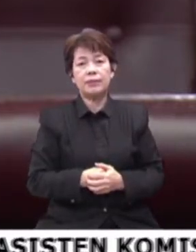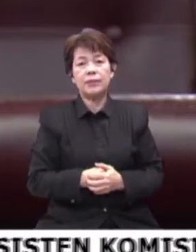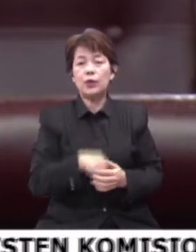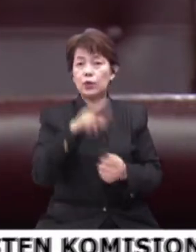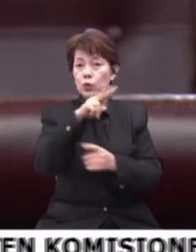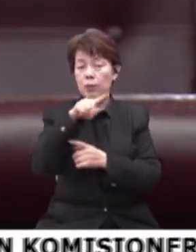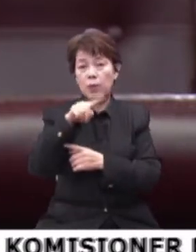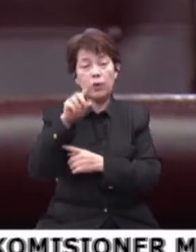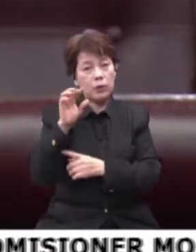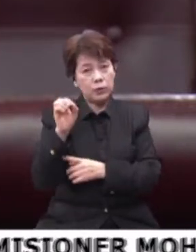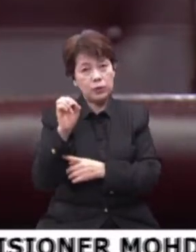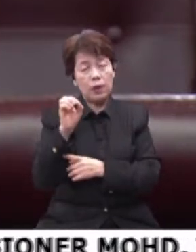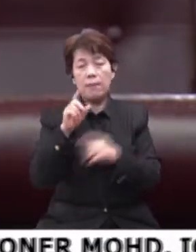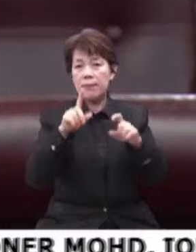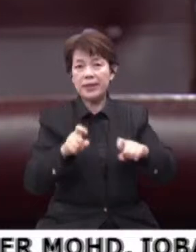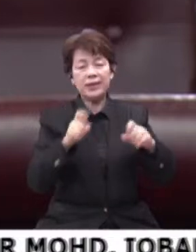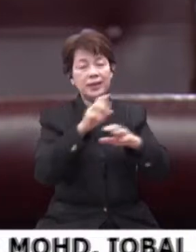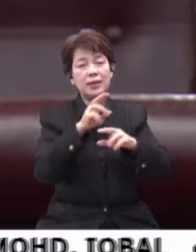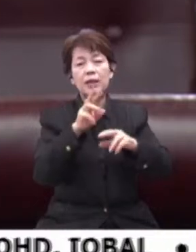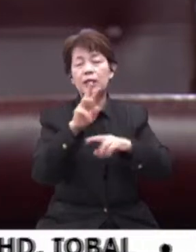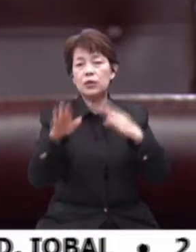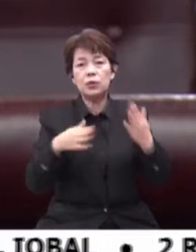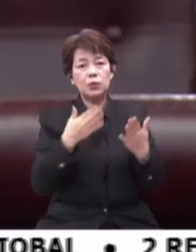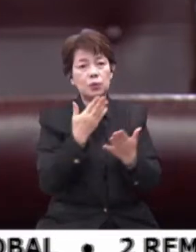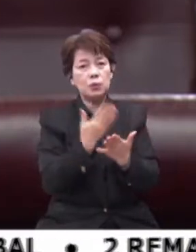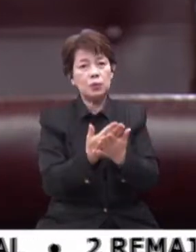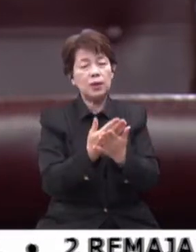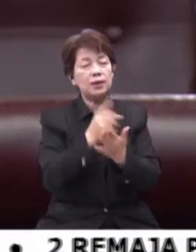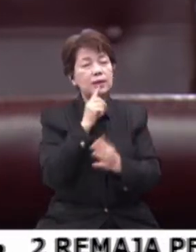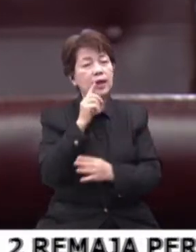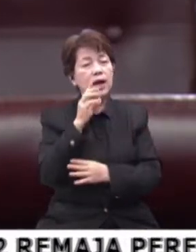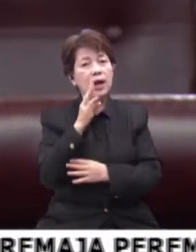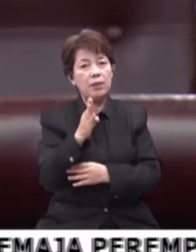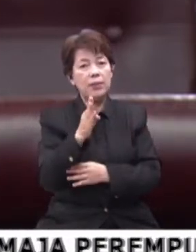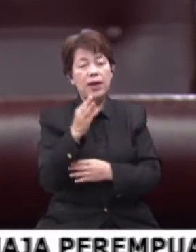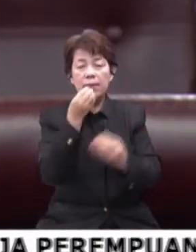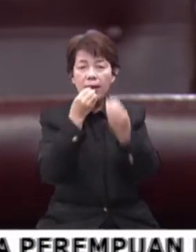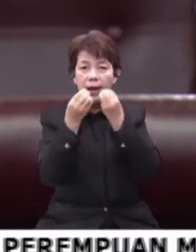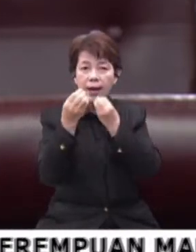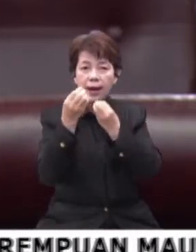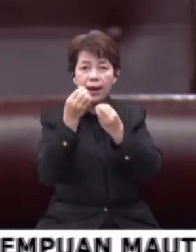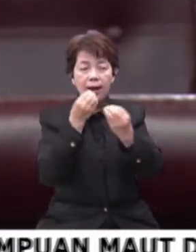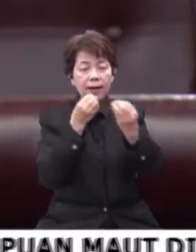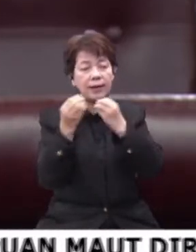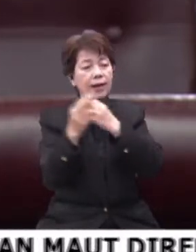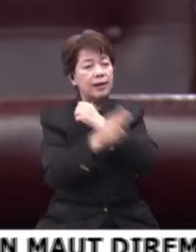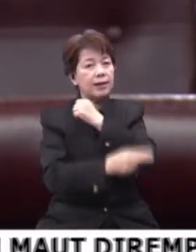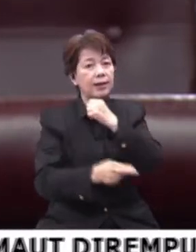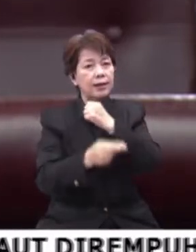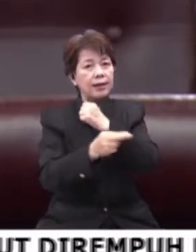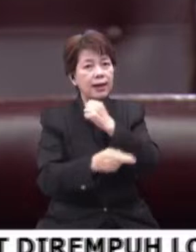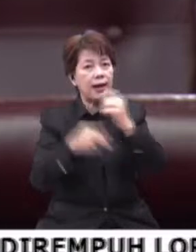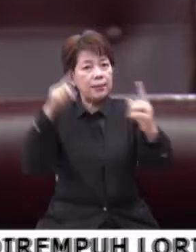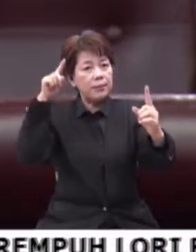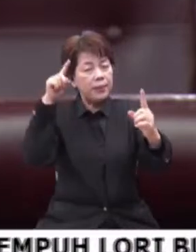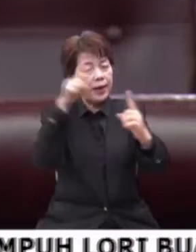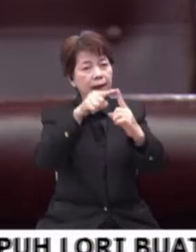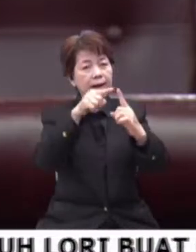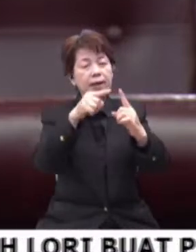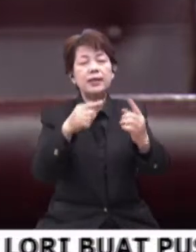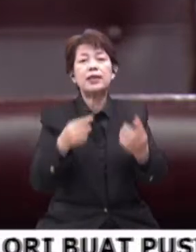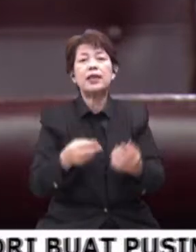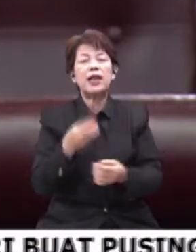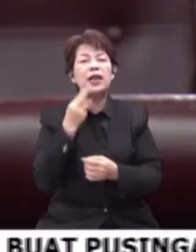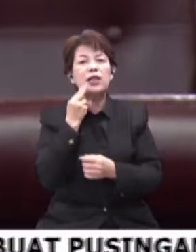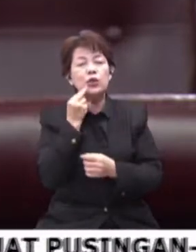dalam memastikan keterjaminan makanan negara dapat dicapai tanpa menjajakan nutrisi dan